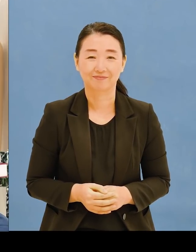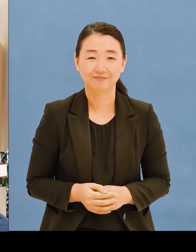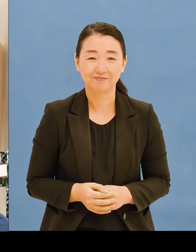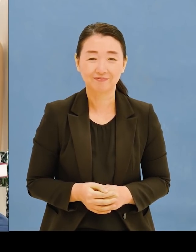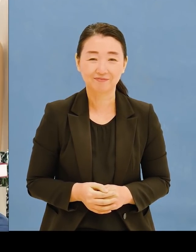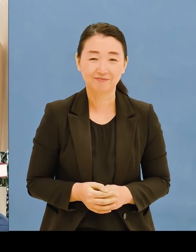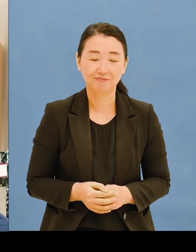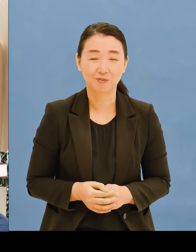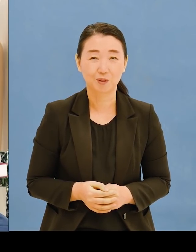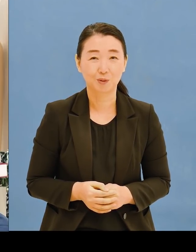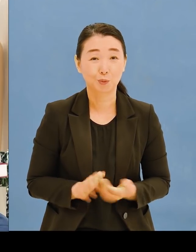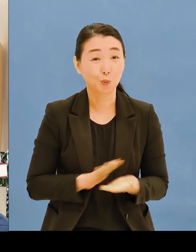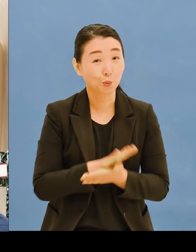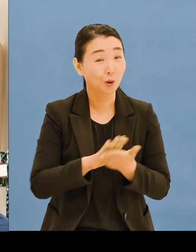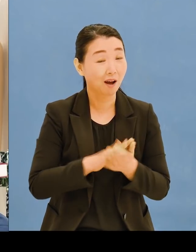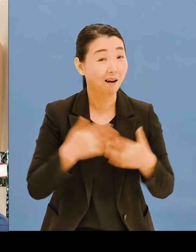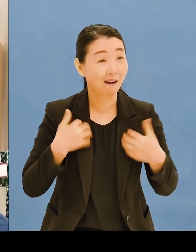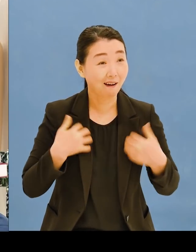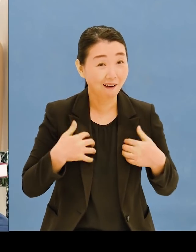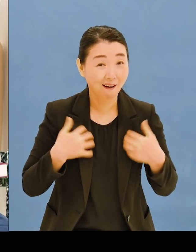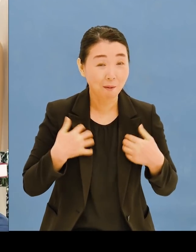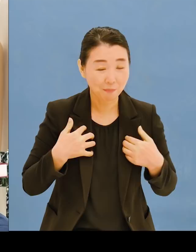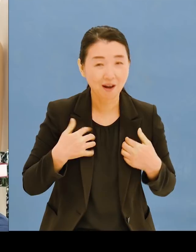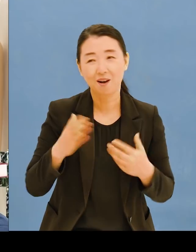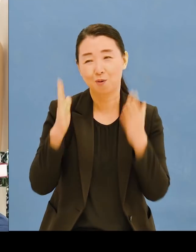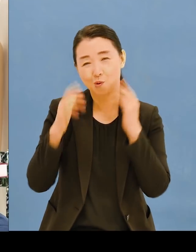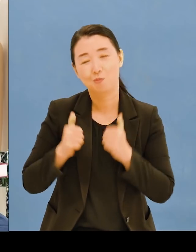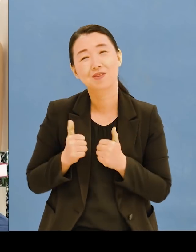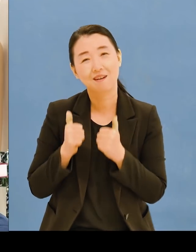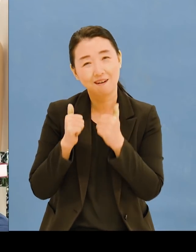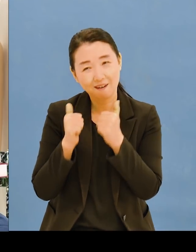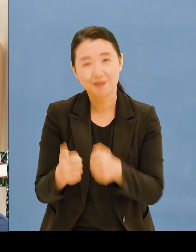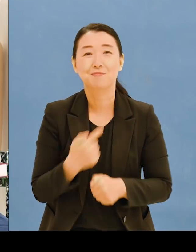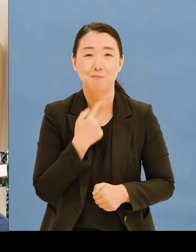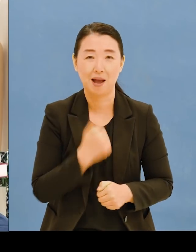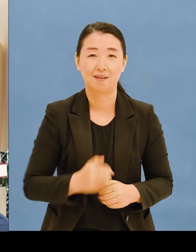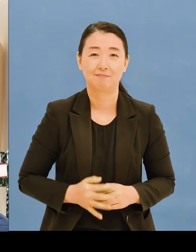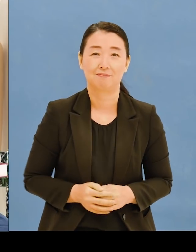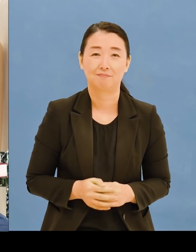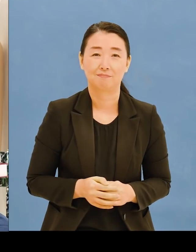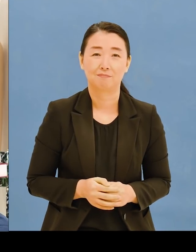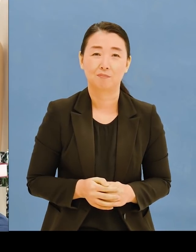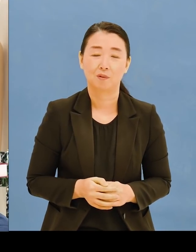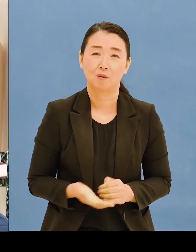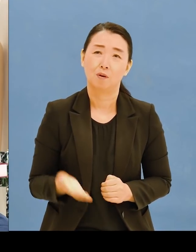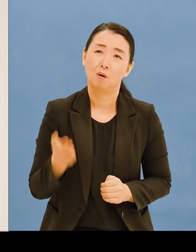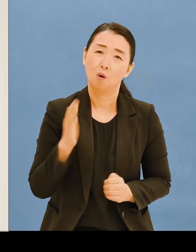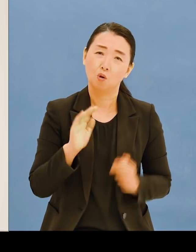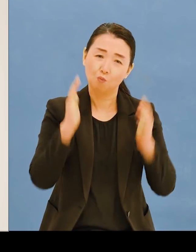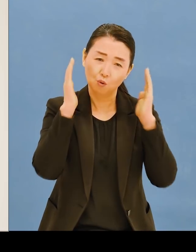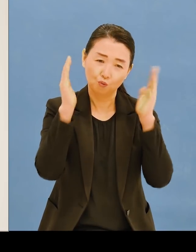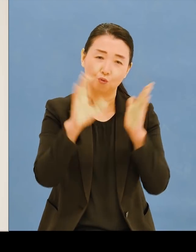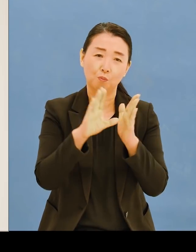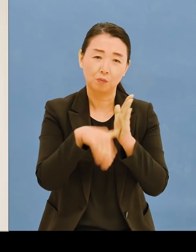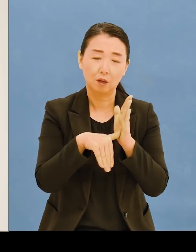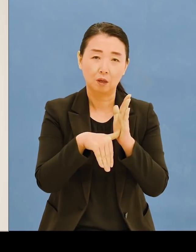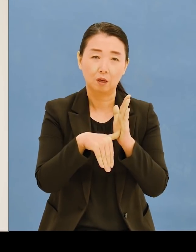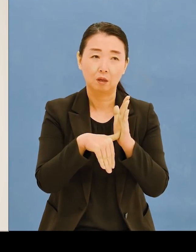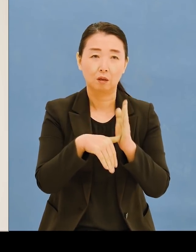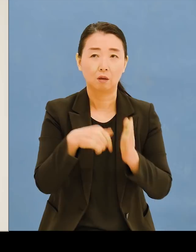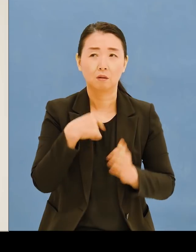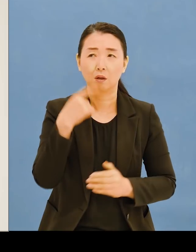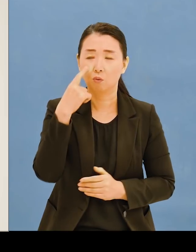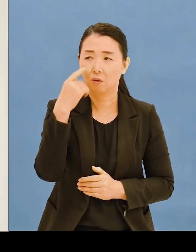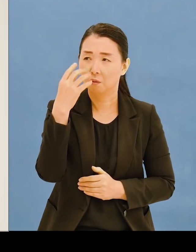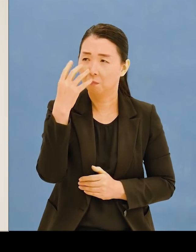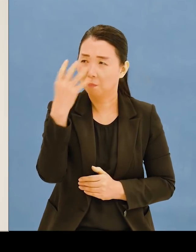이제 놀기도 재밌게 놀고 그 다음에 공부도 열심히 하고 근데 이제 수업 시간에 제